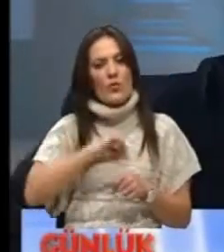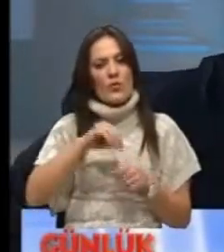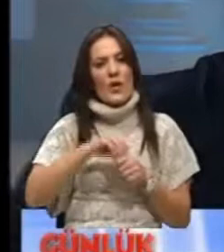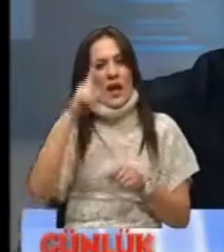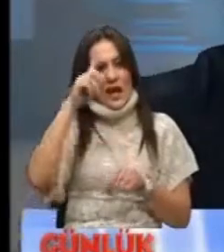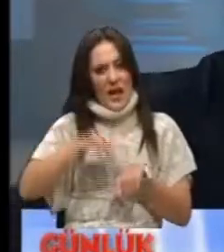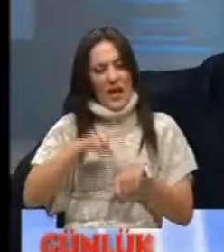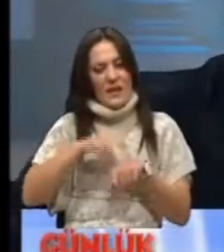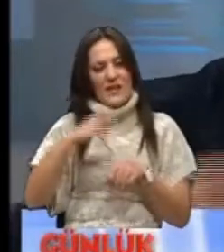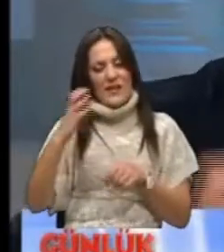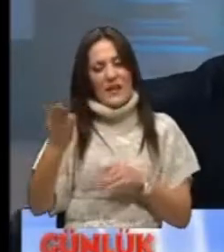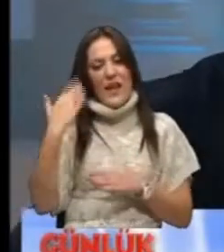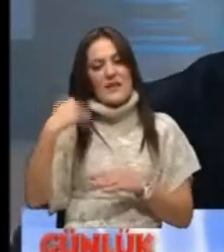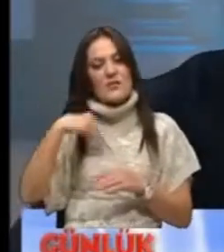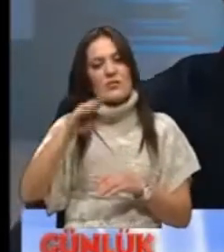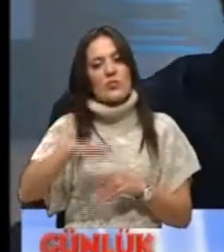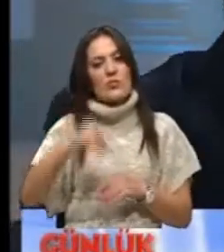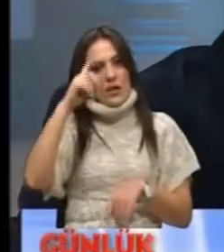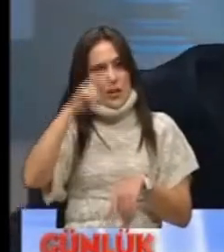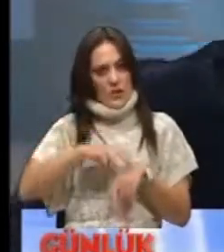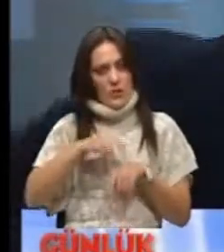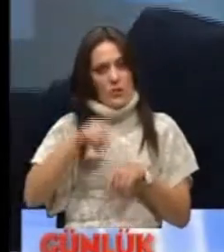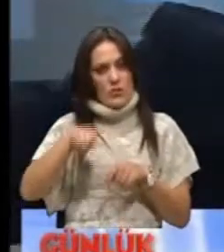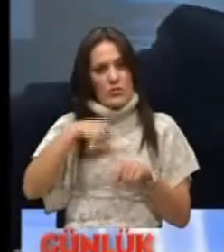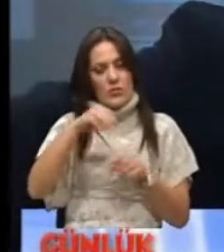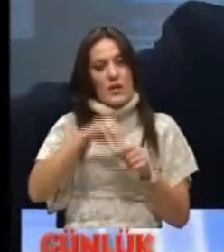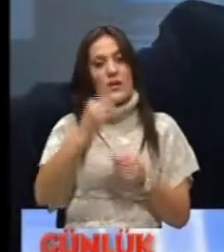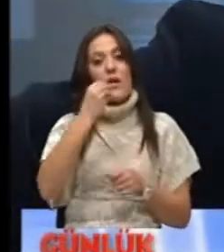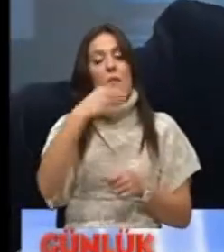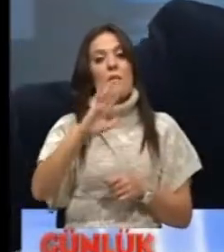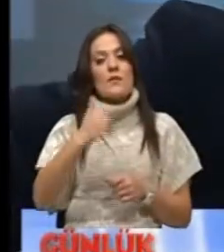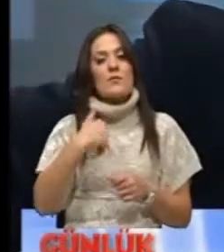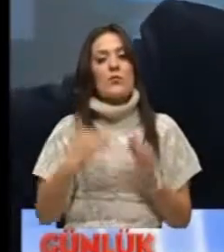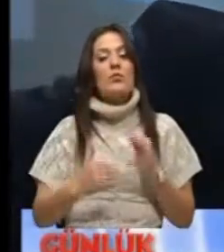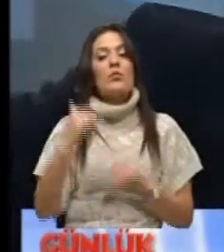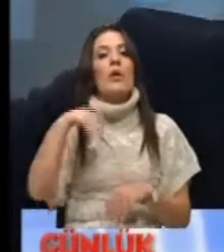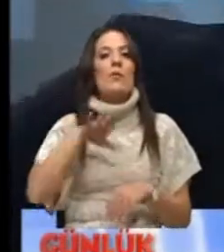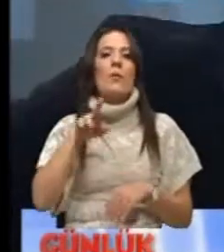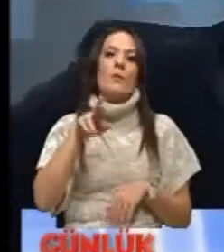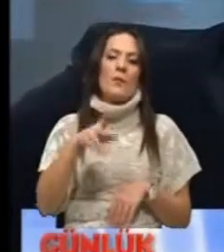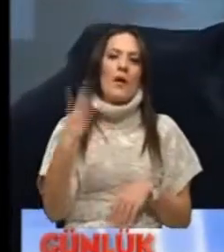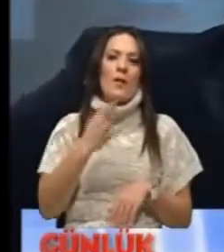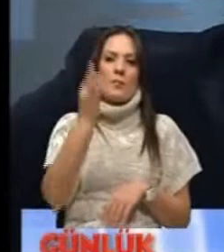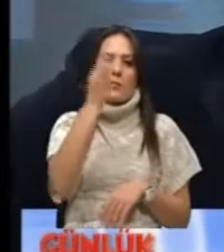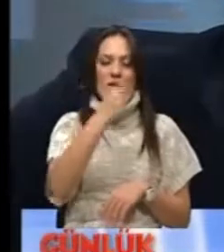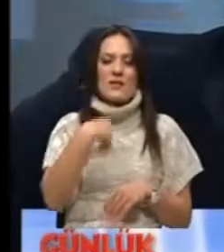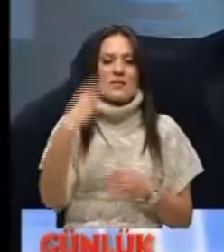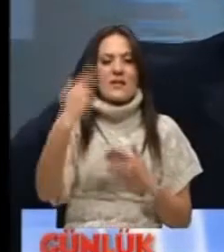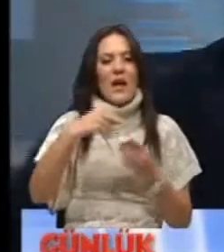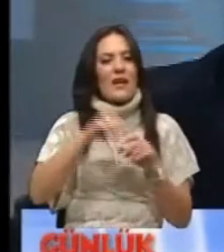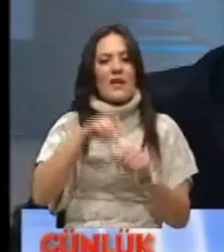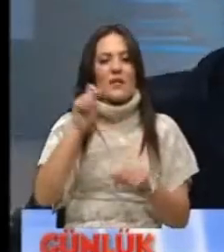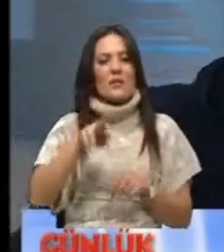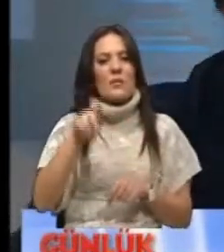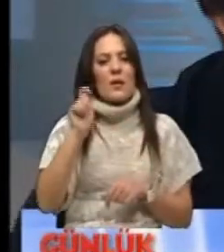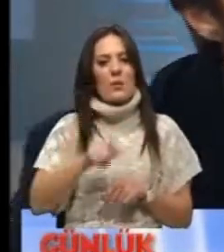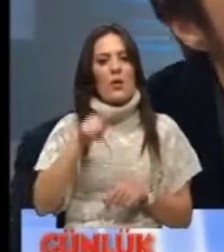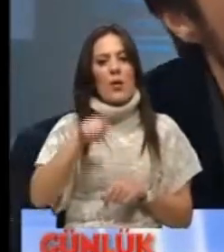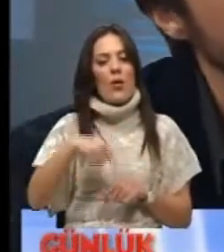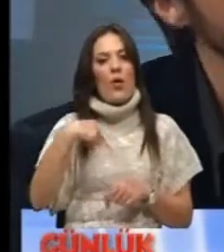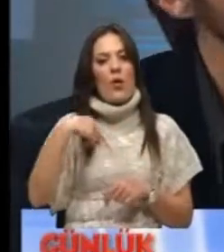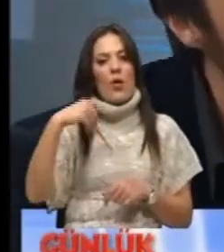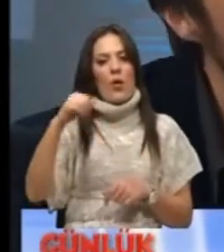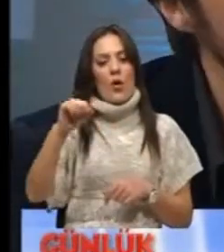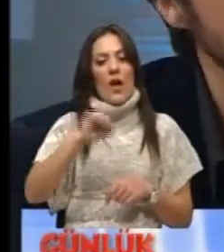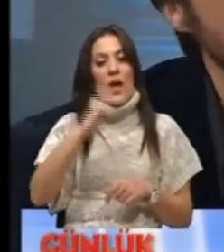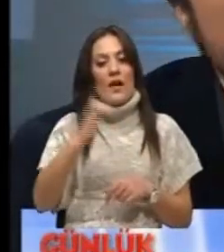ana inanca kadar giden süreçte yemezsem büyüyemem gibi, en basit, en artık karikatürize edelim artık bunu. Hı hı. O